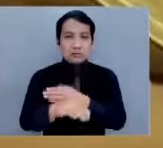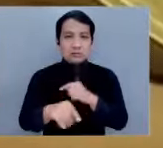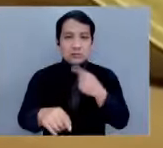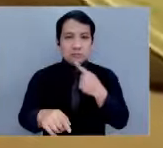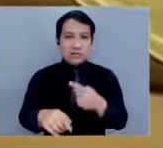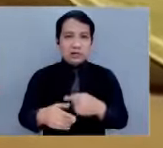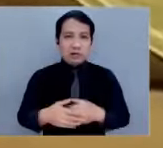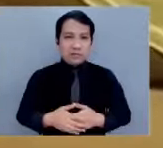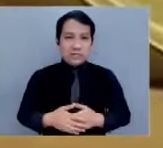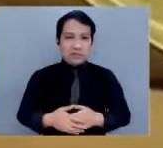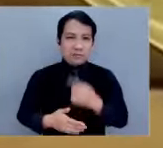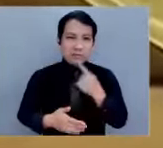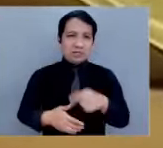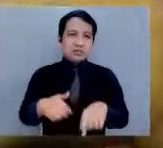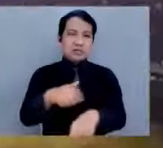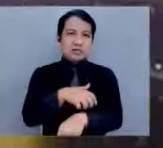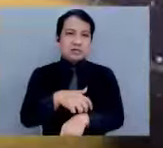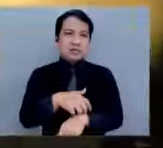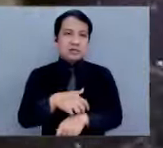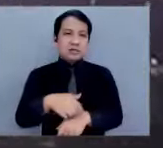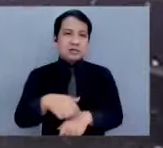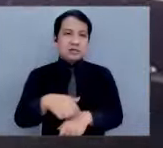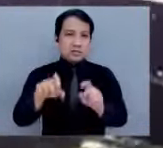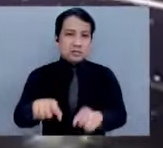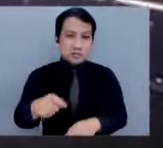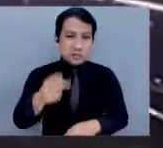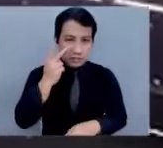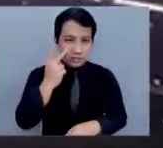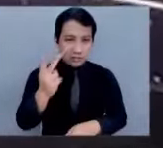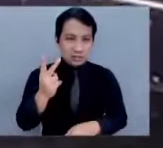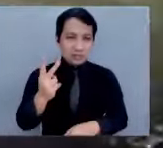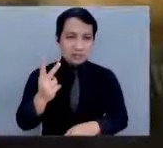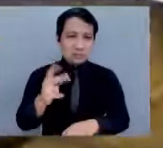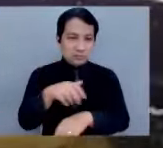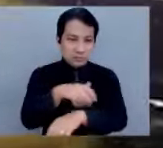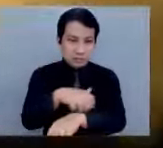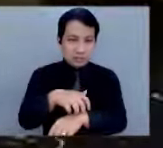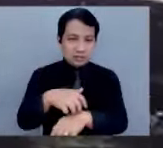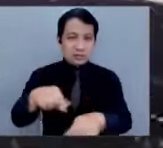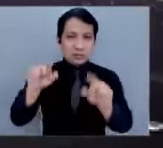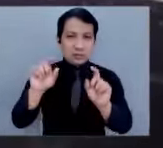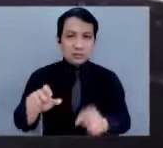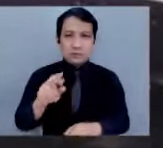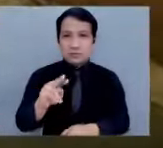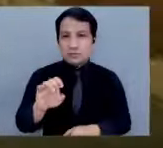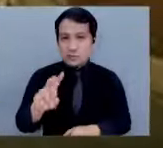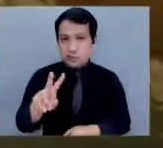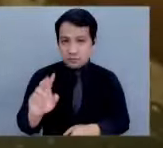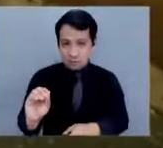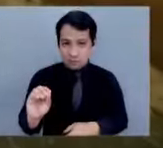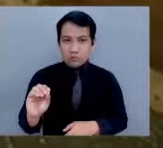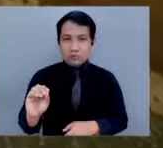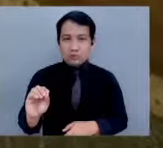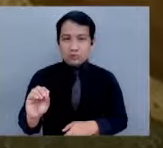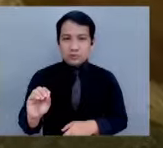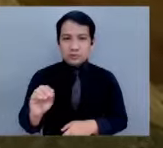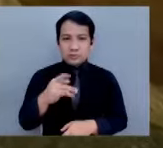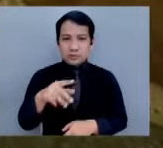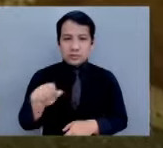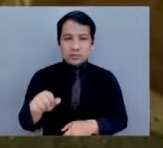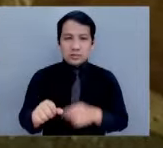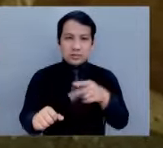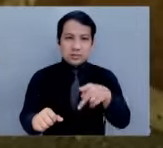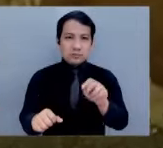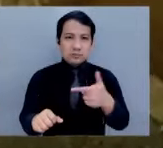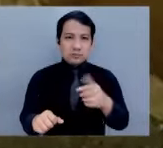mawawalan din ng tubig ang tatlong barangay sa Makati kabilang ang Guadalupe Nuevo pinagkaisahan at pitogo